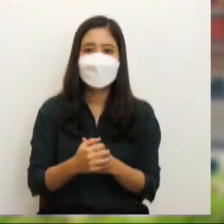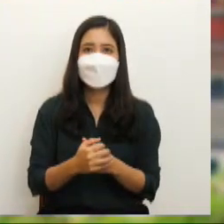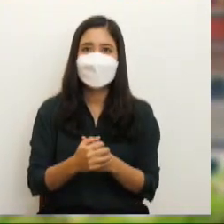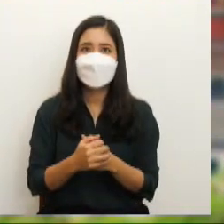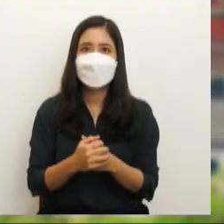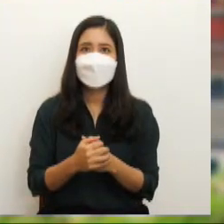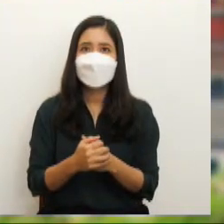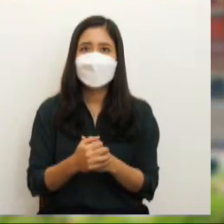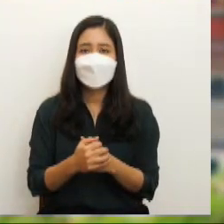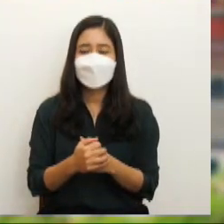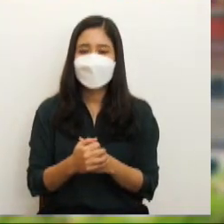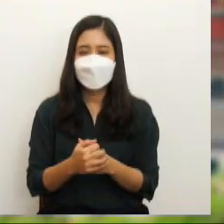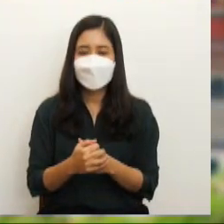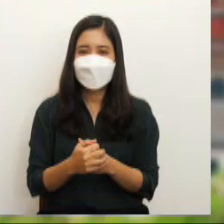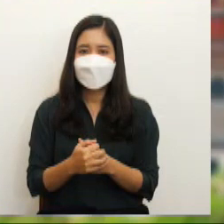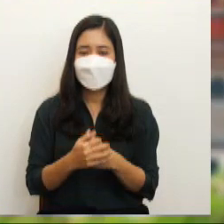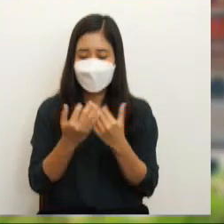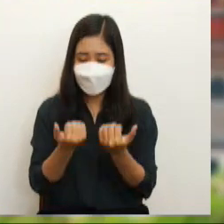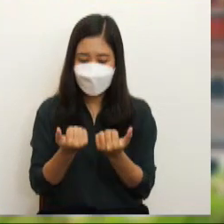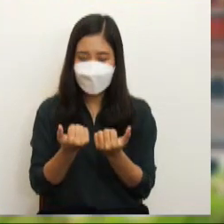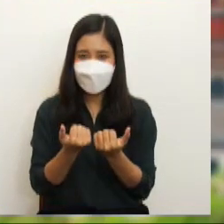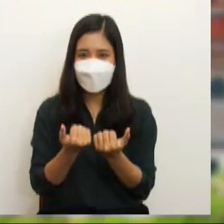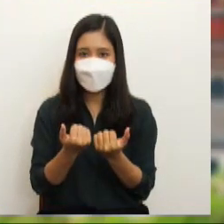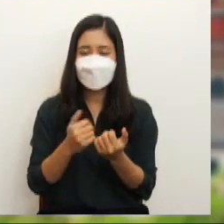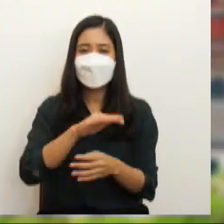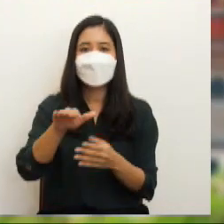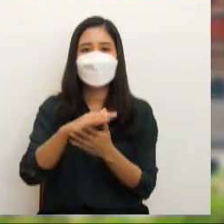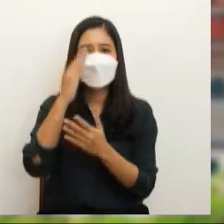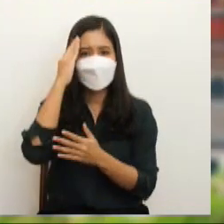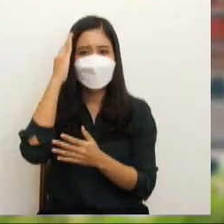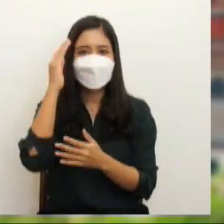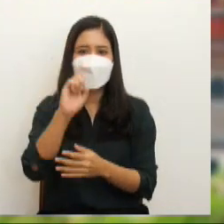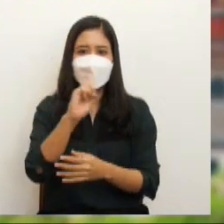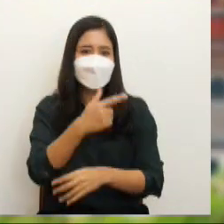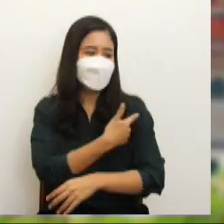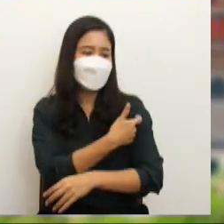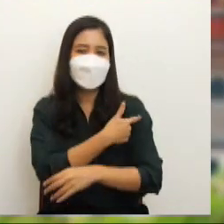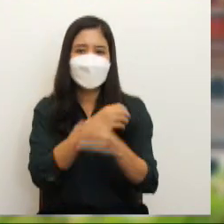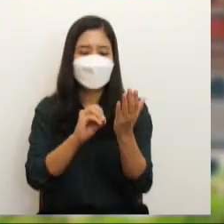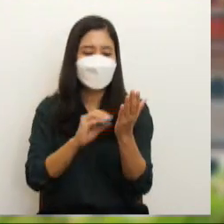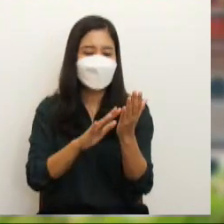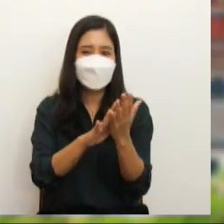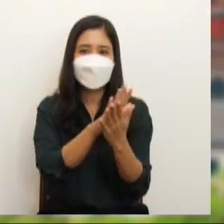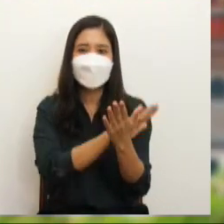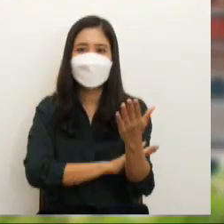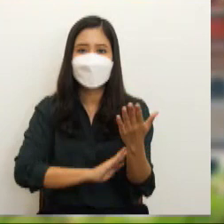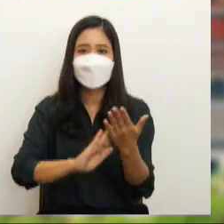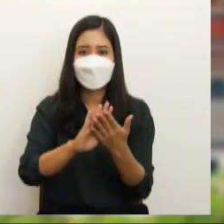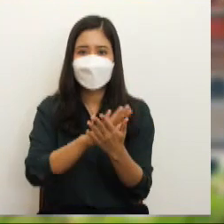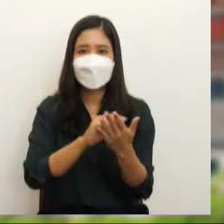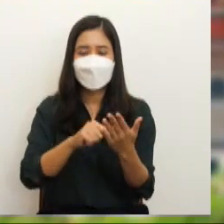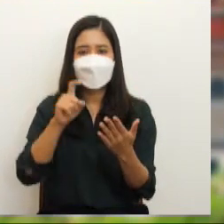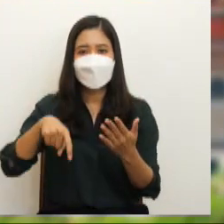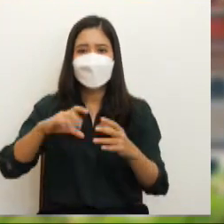การวันนี้หลายท่านทราบดีว่าวัคซีนได้กระจายไปยังจังหวัดต่างๆแล้วก็ต้องยอมรับว่